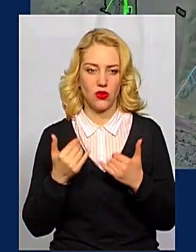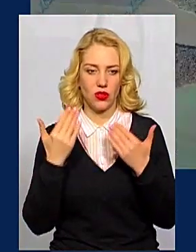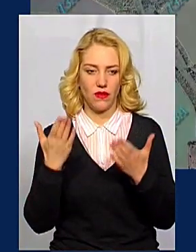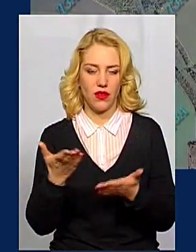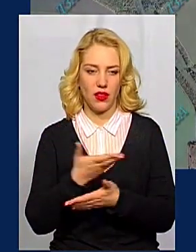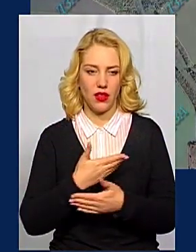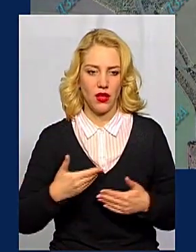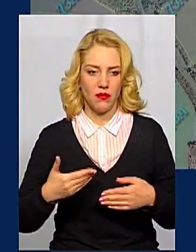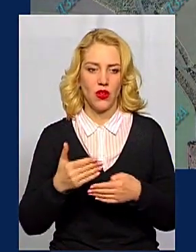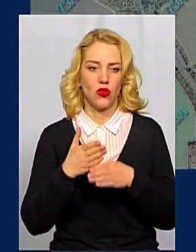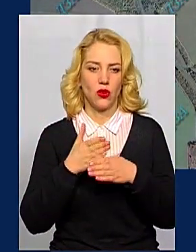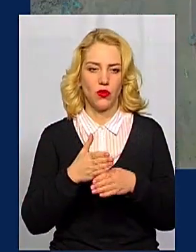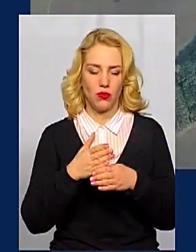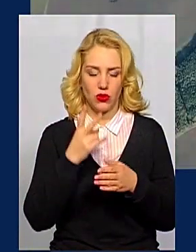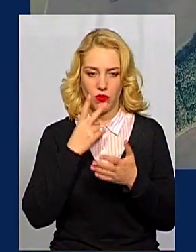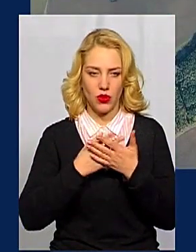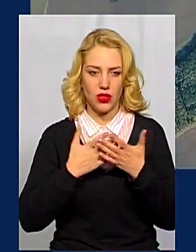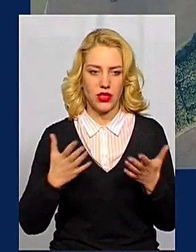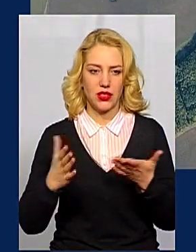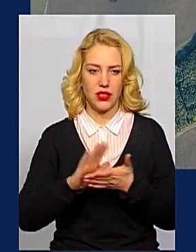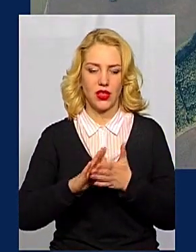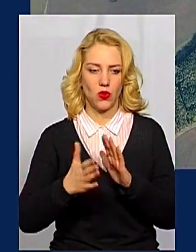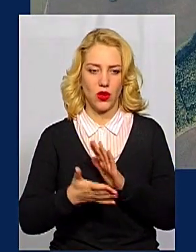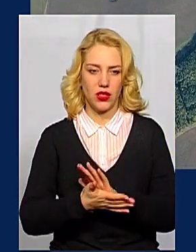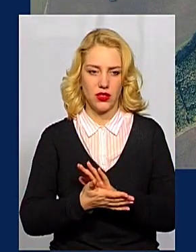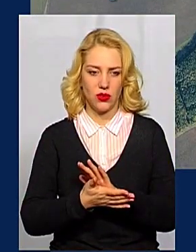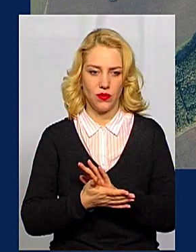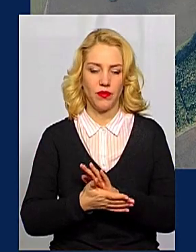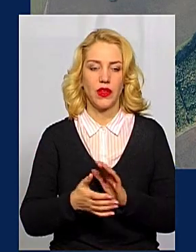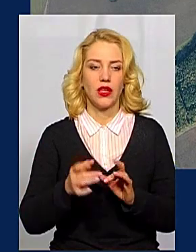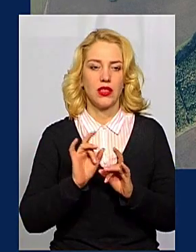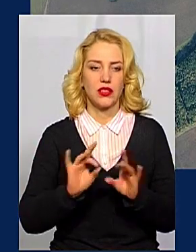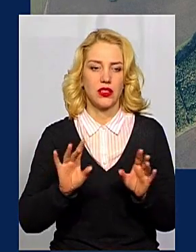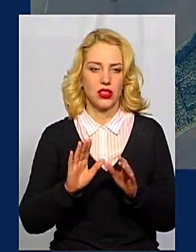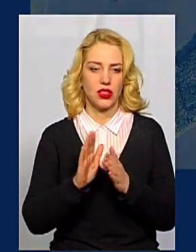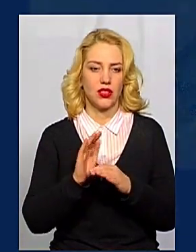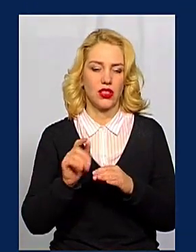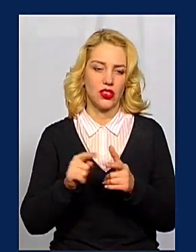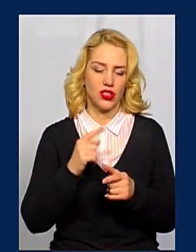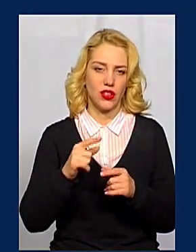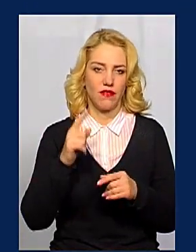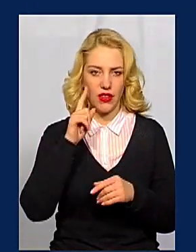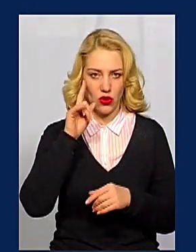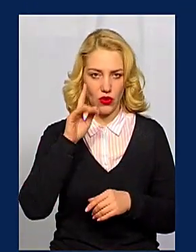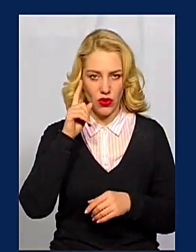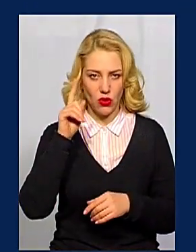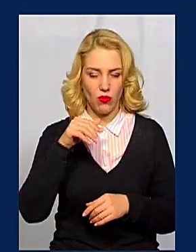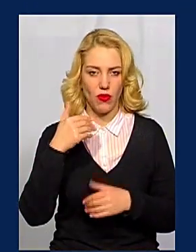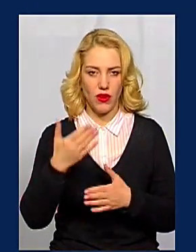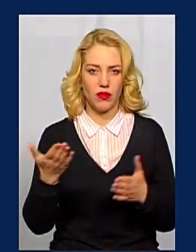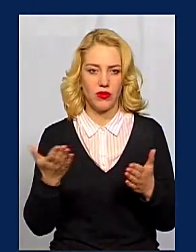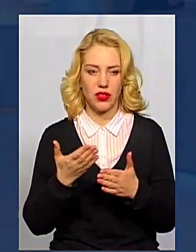нам проляти світло на ситуацію. От скажіть, чи відомо вам, про які ділянки у